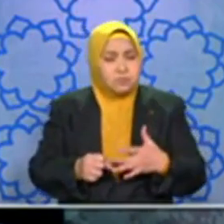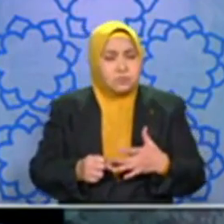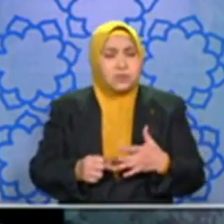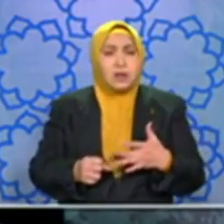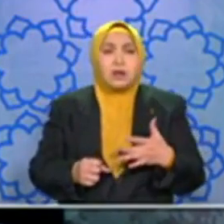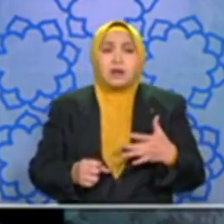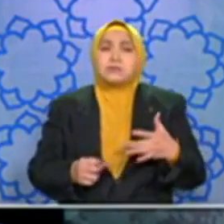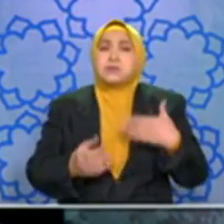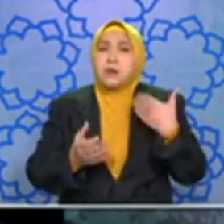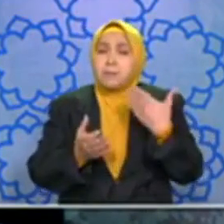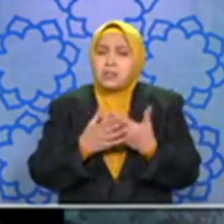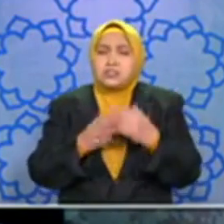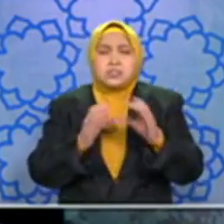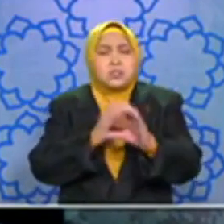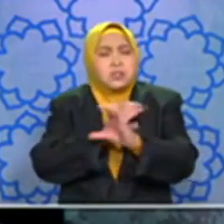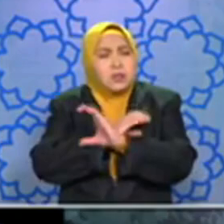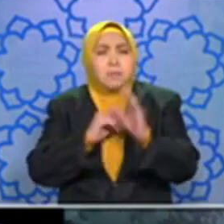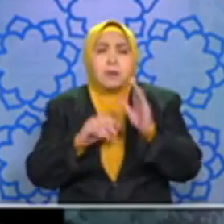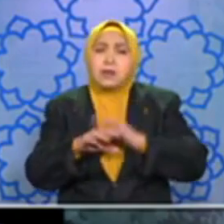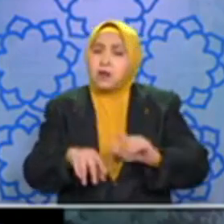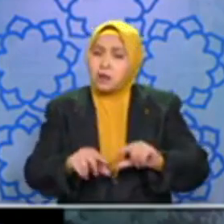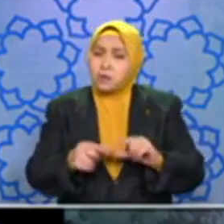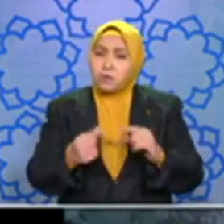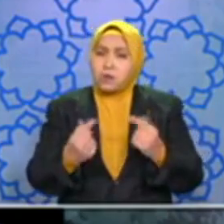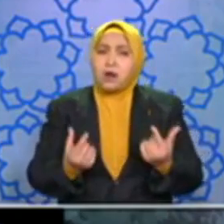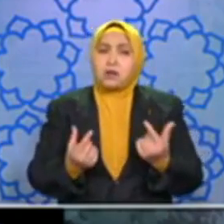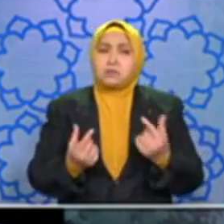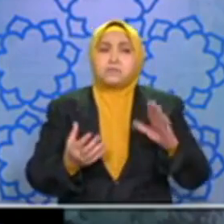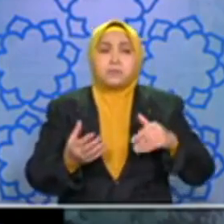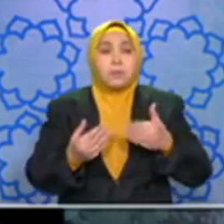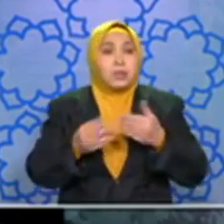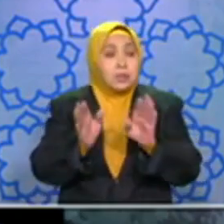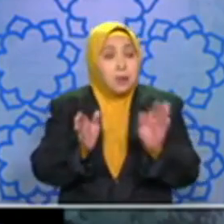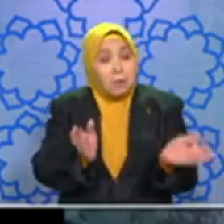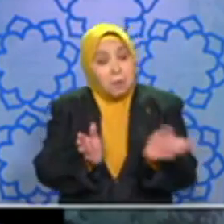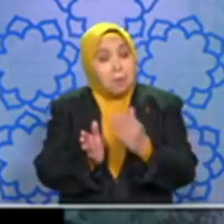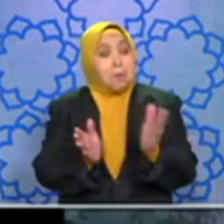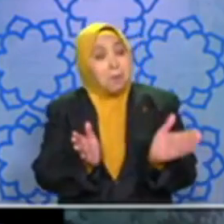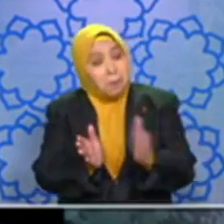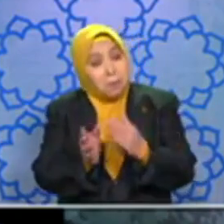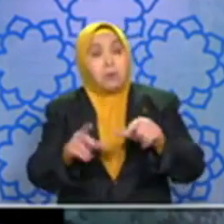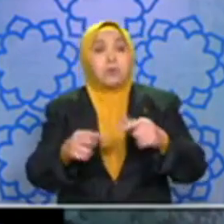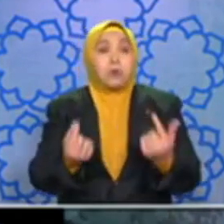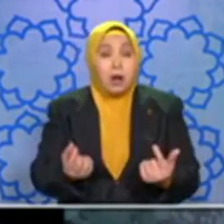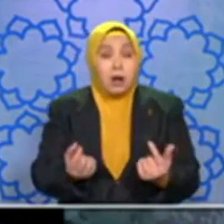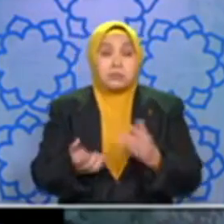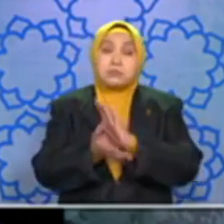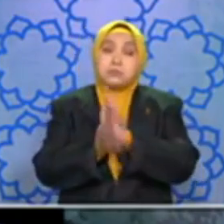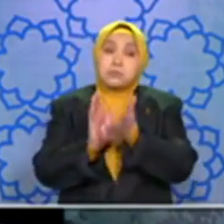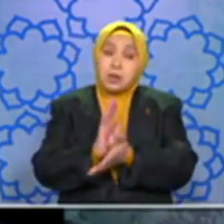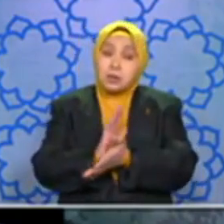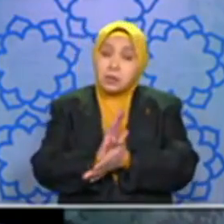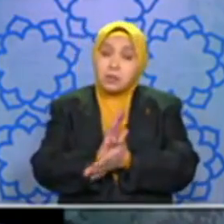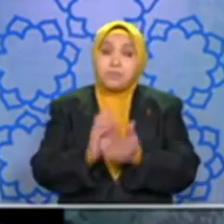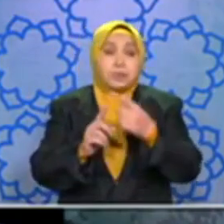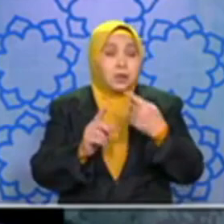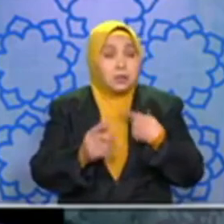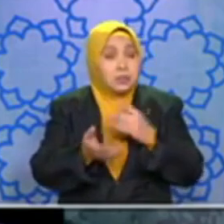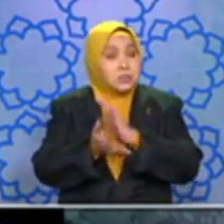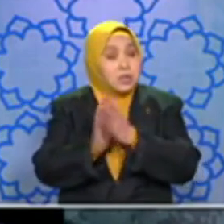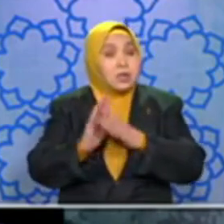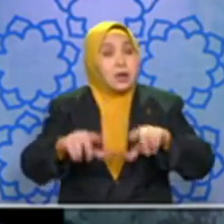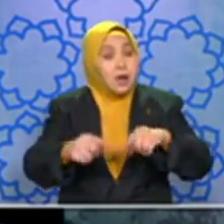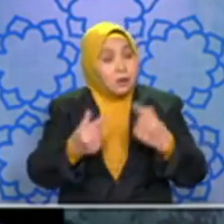ataupun cintakan kepada Al-Quran sebelum kita membuka lembaran mushaf Al-Quran. Moga-moga dengan kita menjadikan